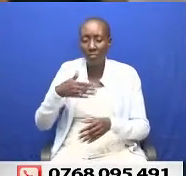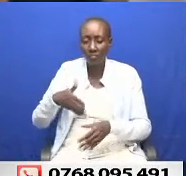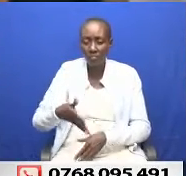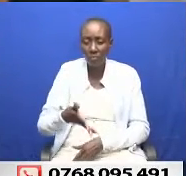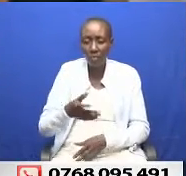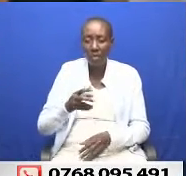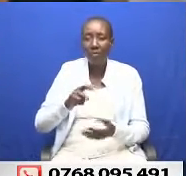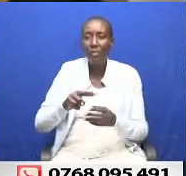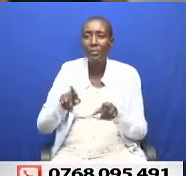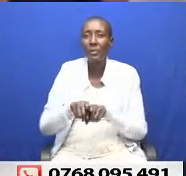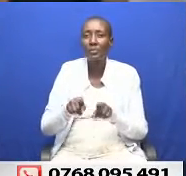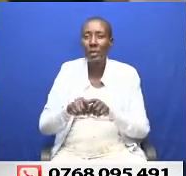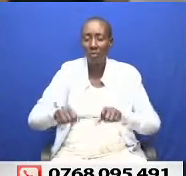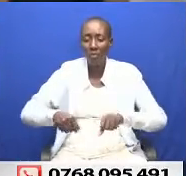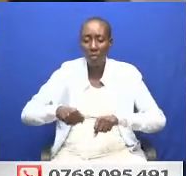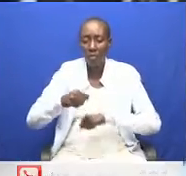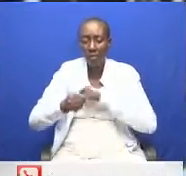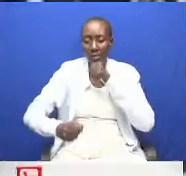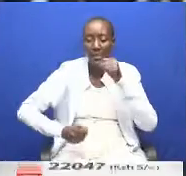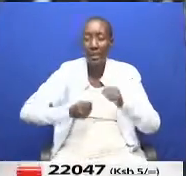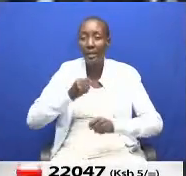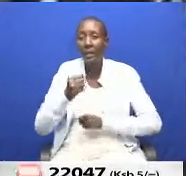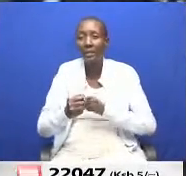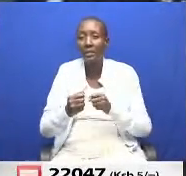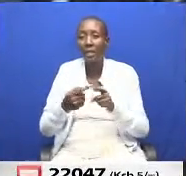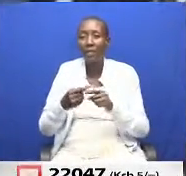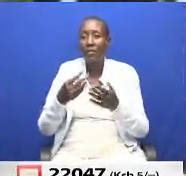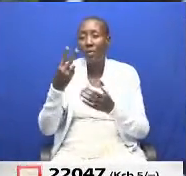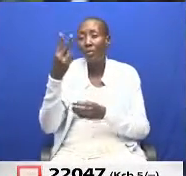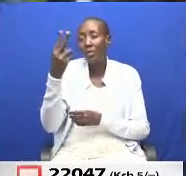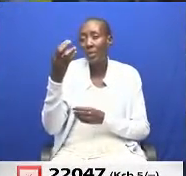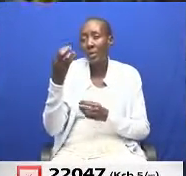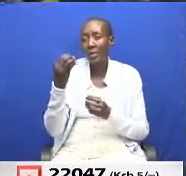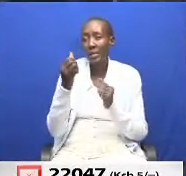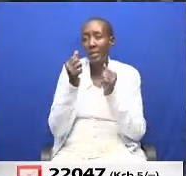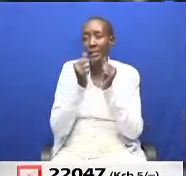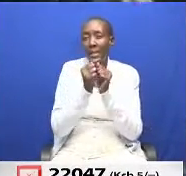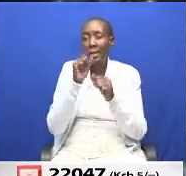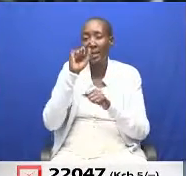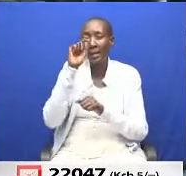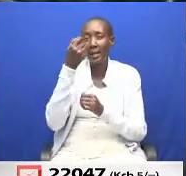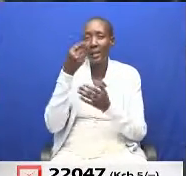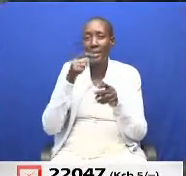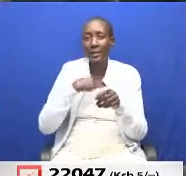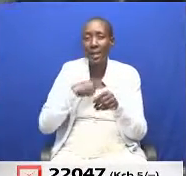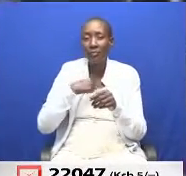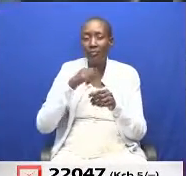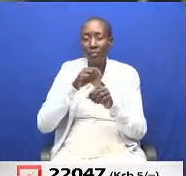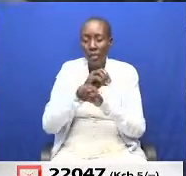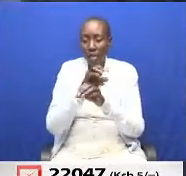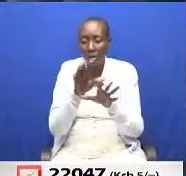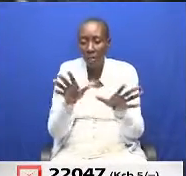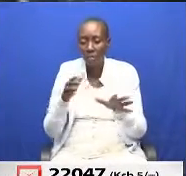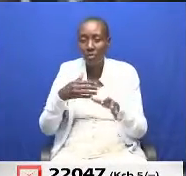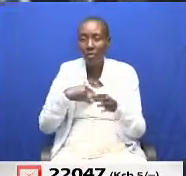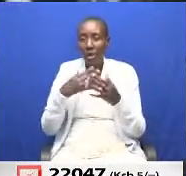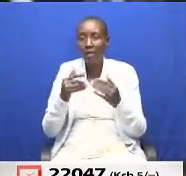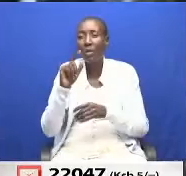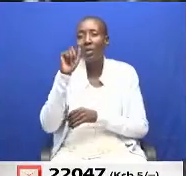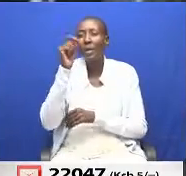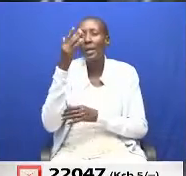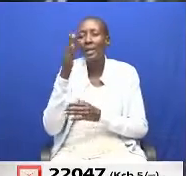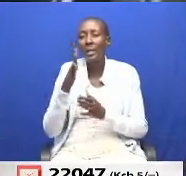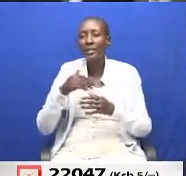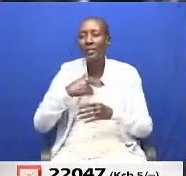and cycling lanes for cyclists. Tangu mwaka wa 2010 Kenya ilipoleta ugatuzi, wa Kenya wanaisi kuwa